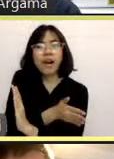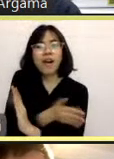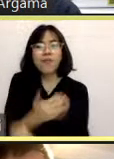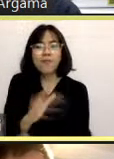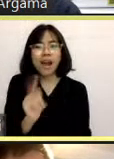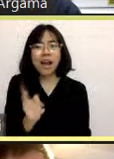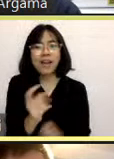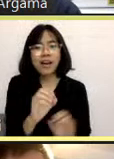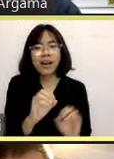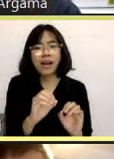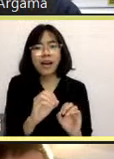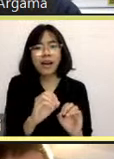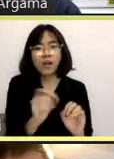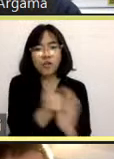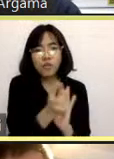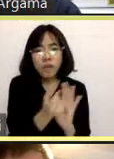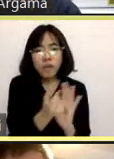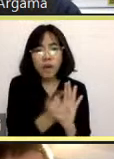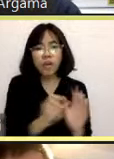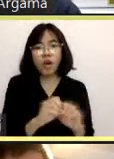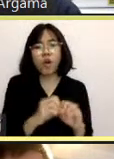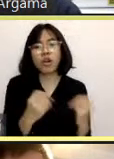dua organisasi awal yang